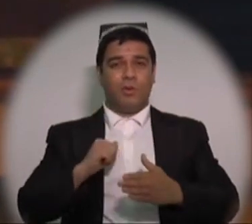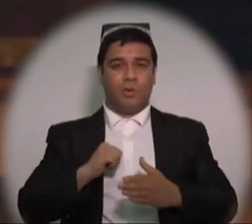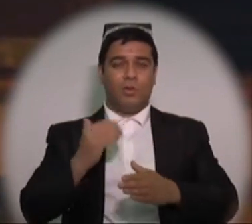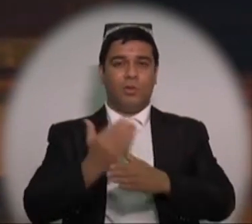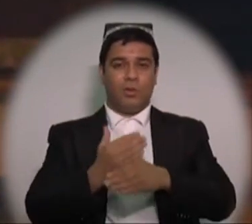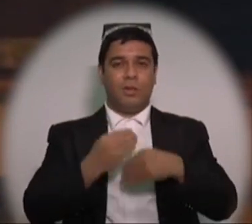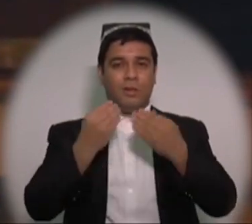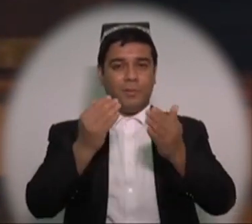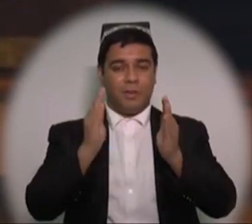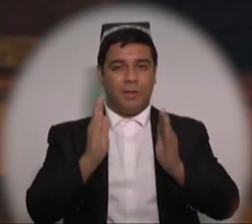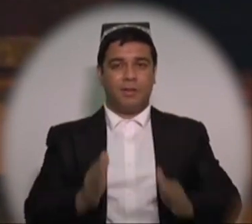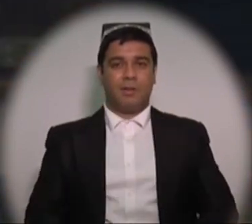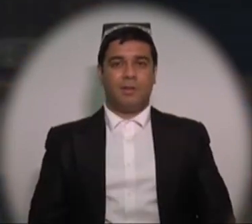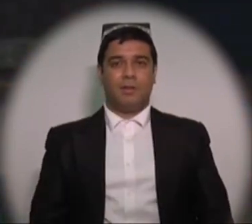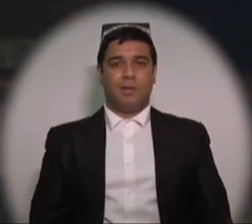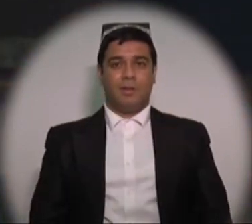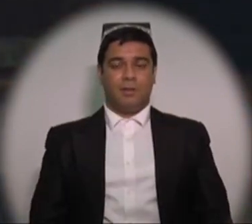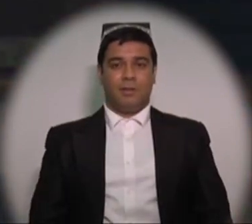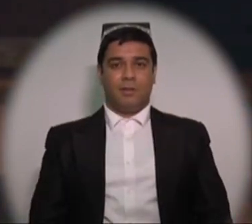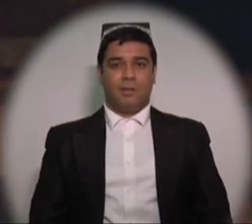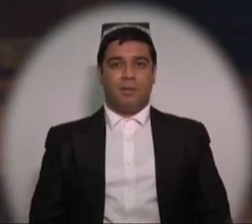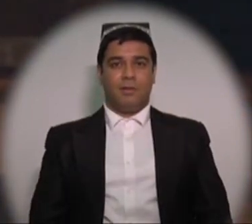özü yardımcı olsun.